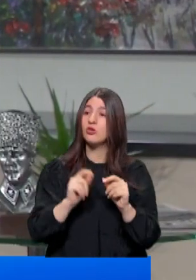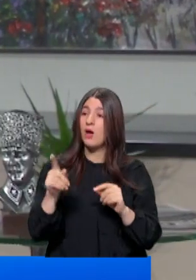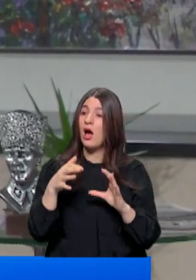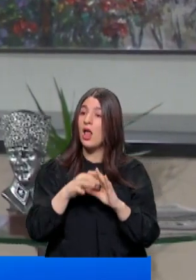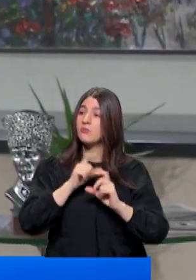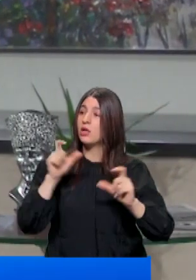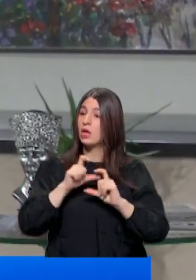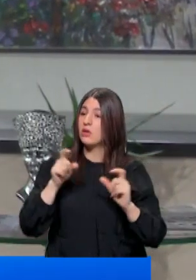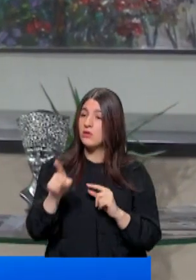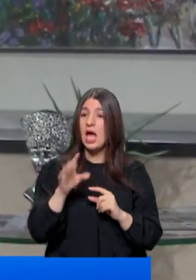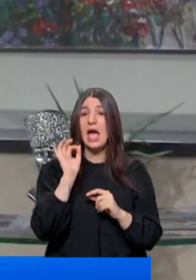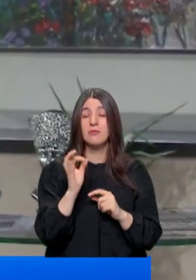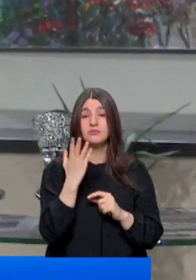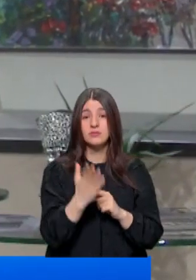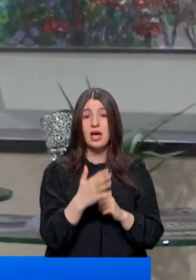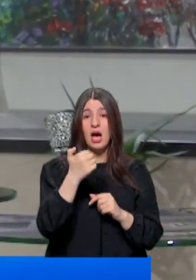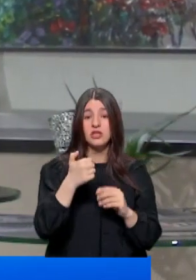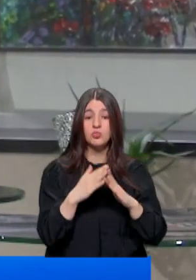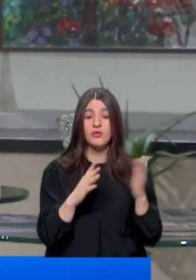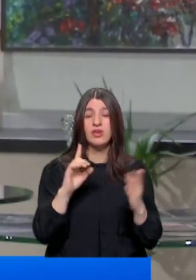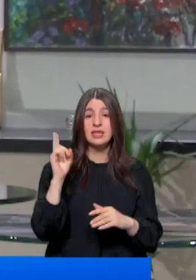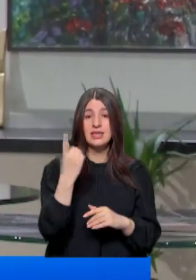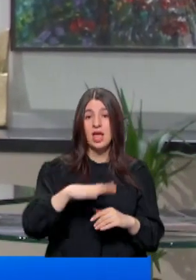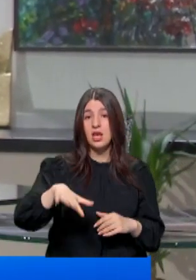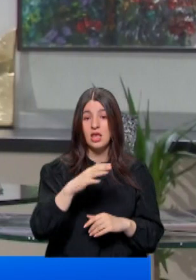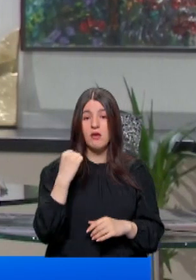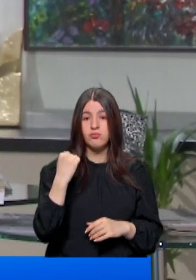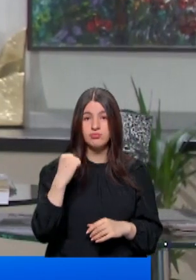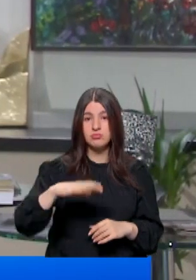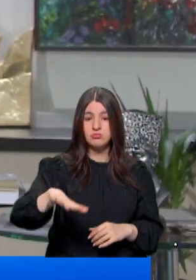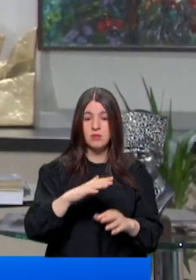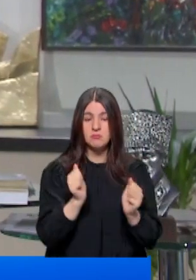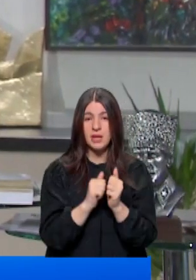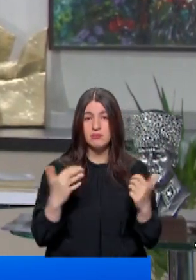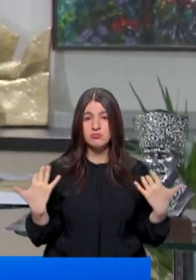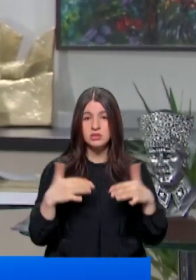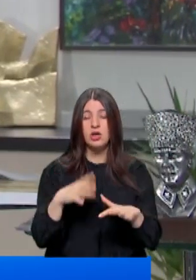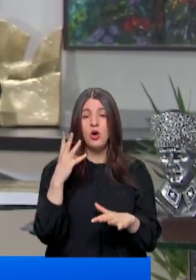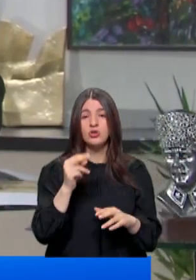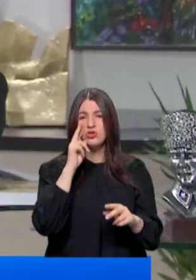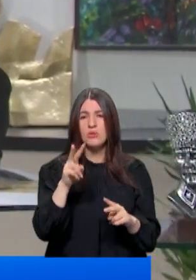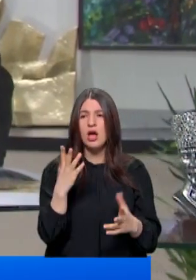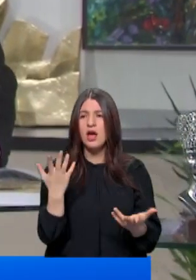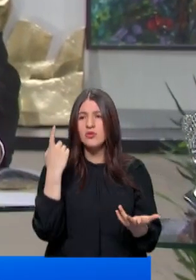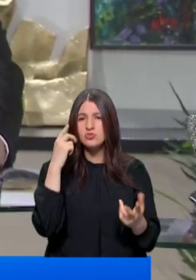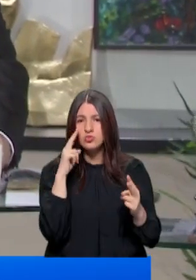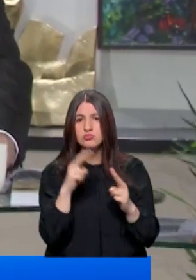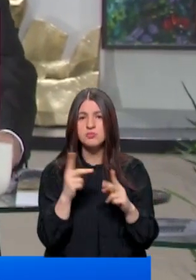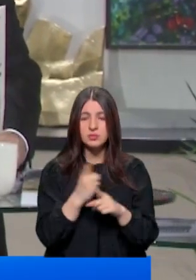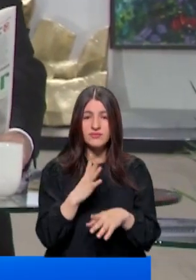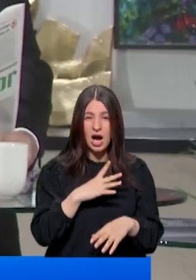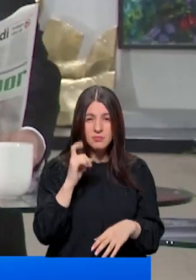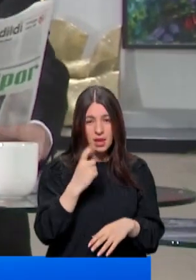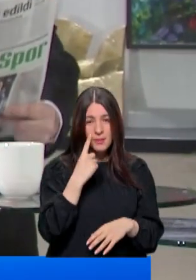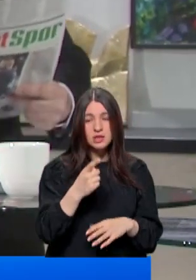dair manşetler, hem de 6 muhalefet parti liderinin bir araya gelmesiyle ilgili görüşmeler acaba var mı gözüyle